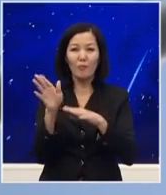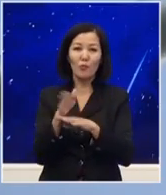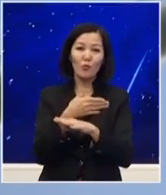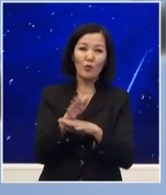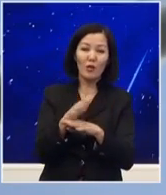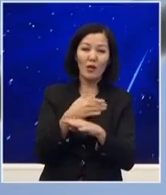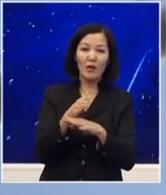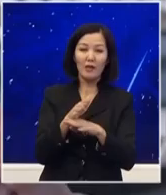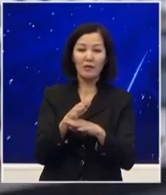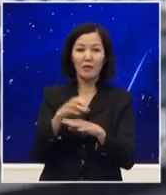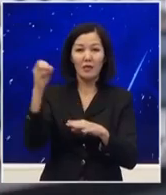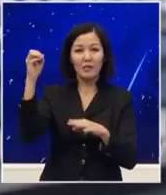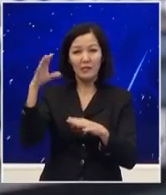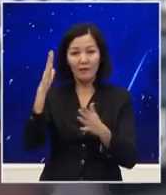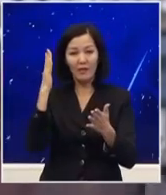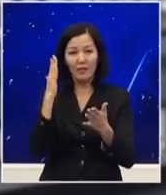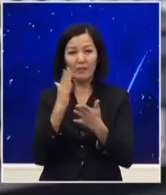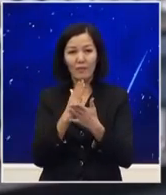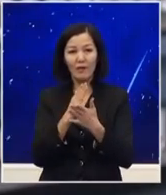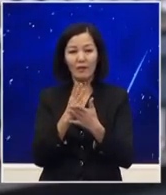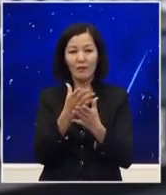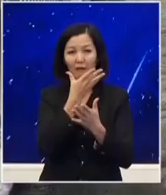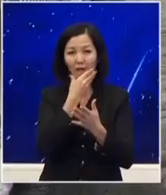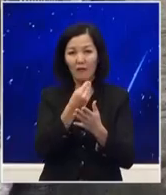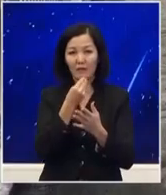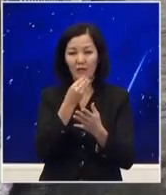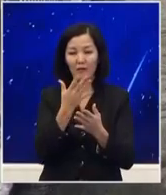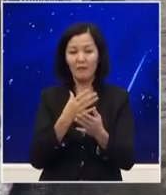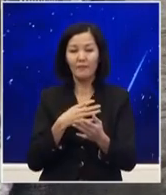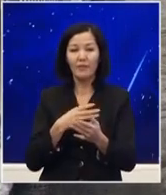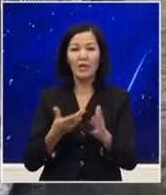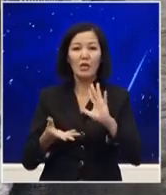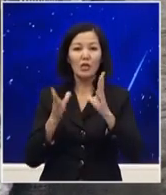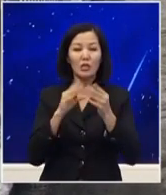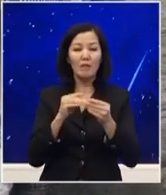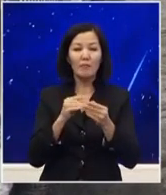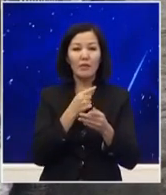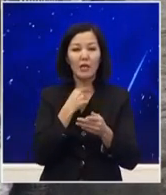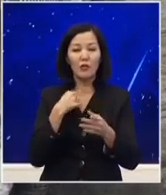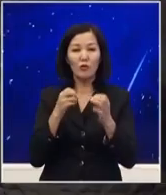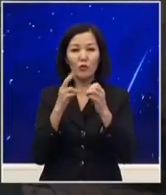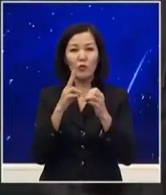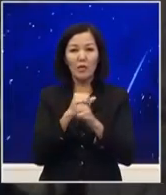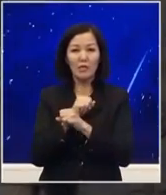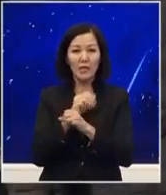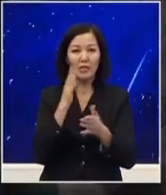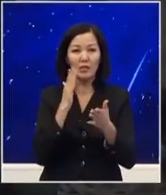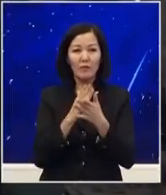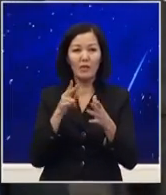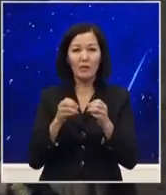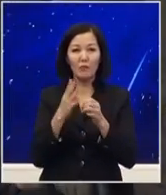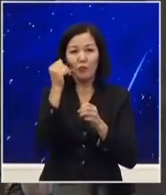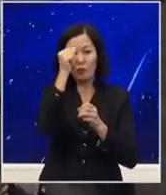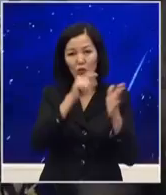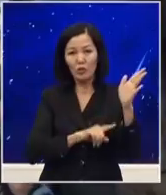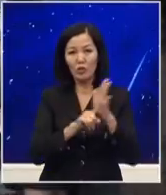что освещение тут есть, вообще красота. Жалпы Талдықорғанға қарасты 12 саяжай массивы бар. 2014 жылдан